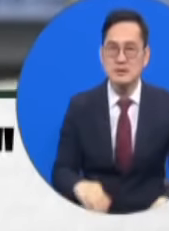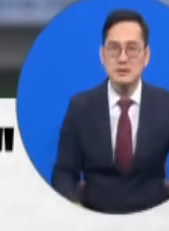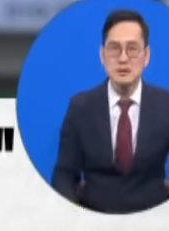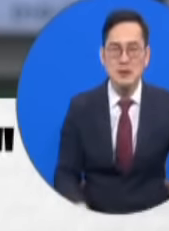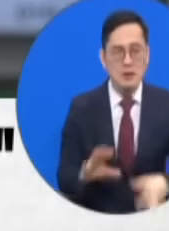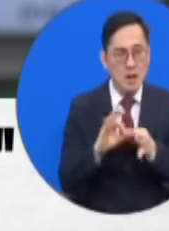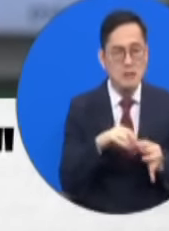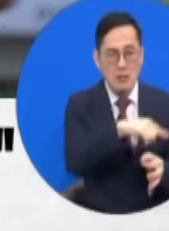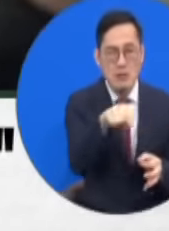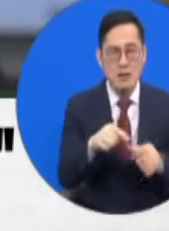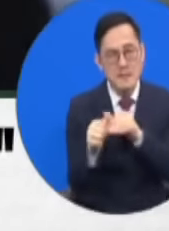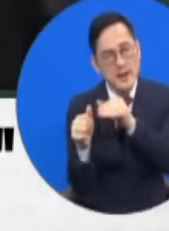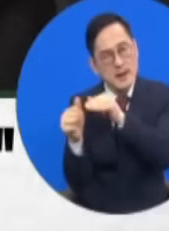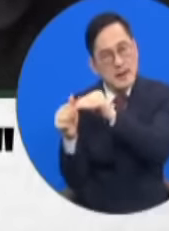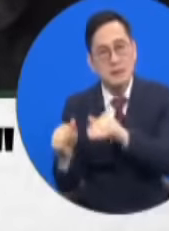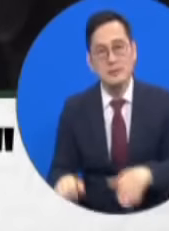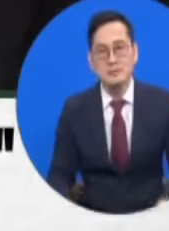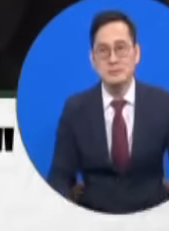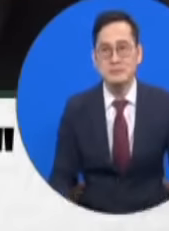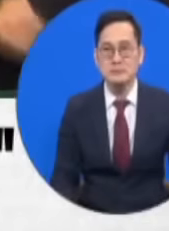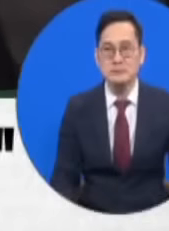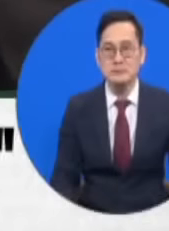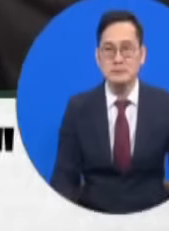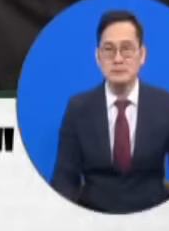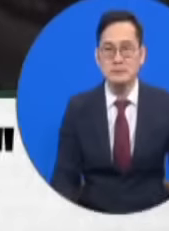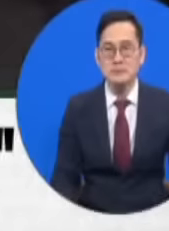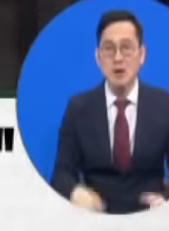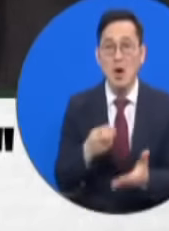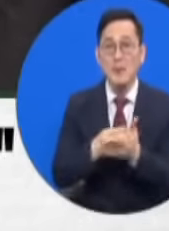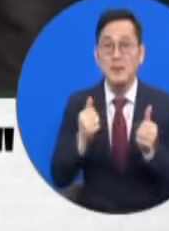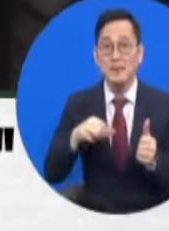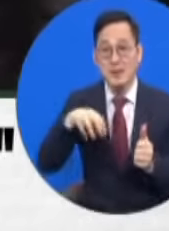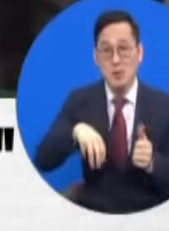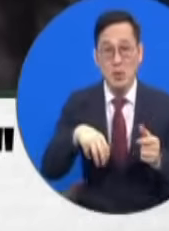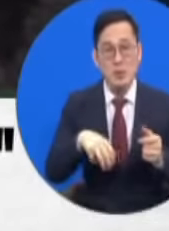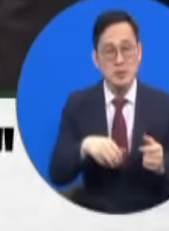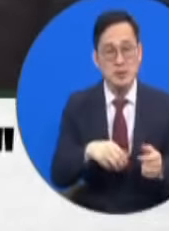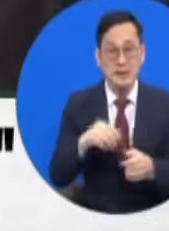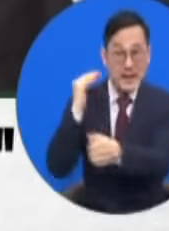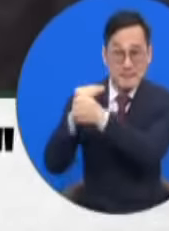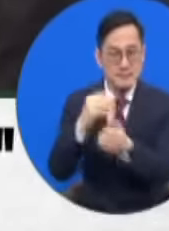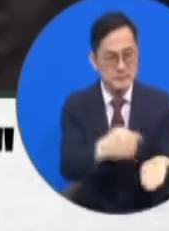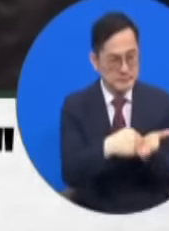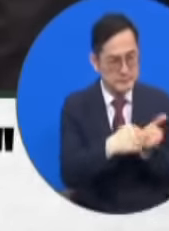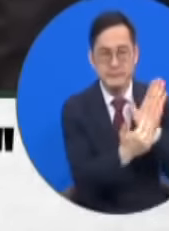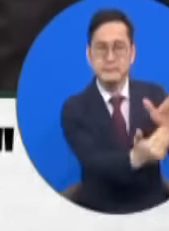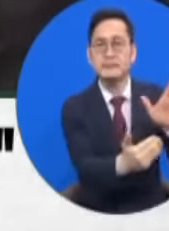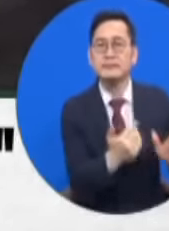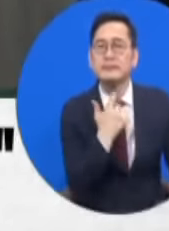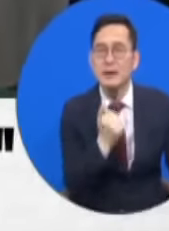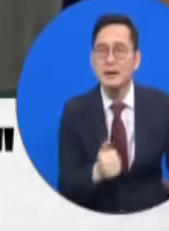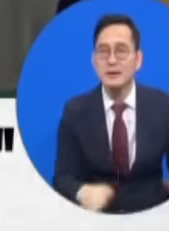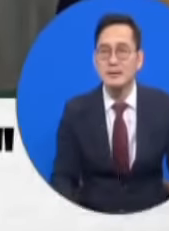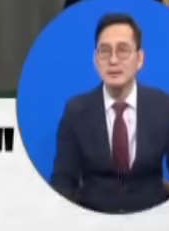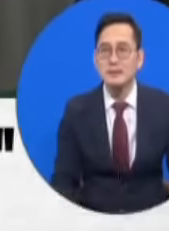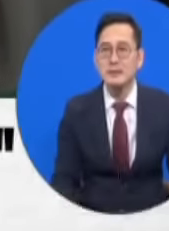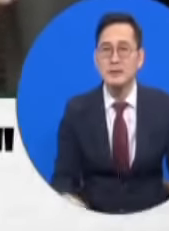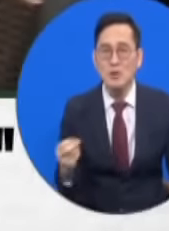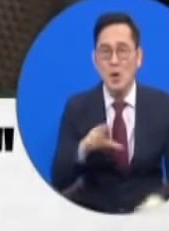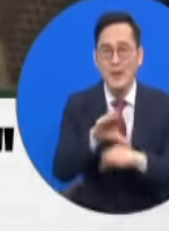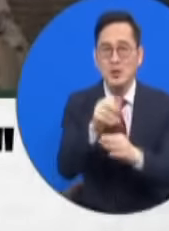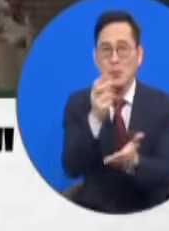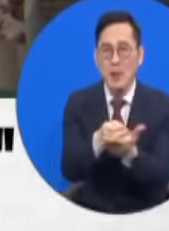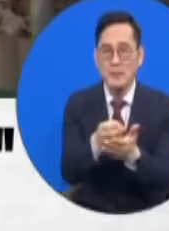가는 길들 막아놓고 그랬다가 해임안이 헌법재판소에서 기각되는 경우도 있었고요. 여당 때는 안 하던 방송법